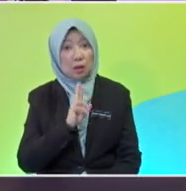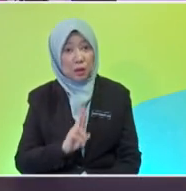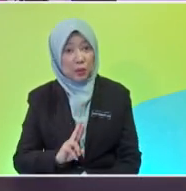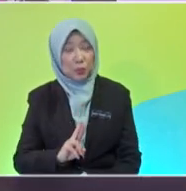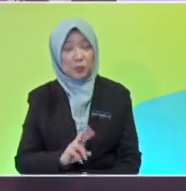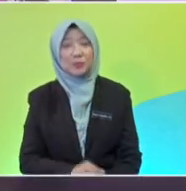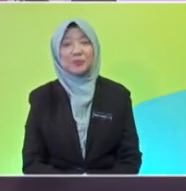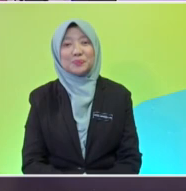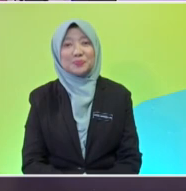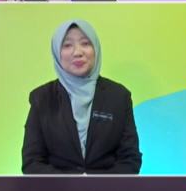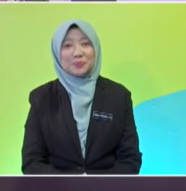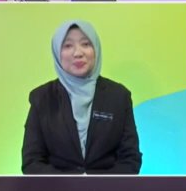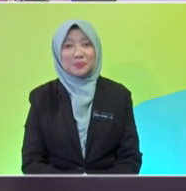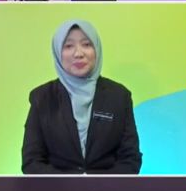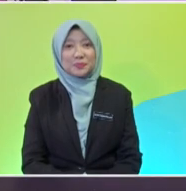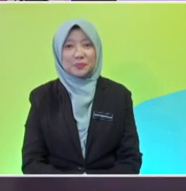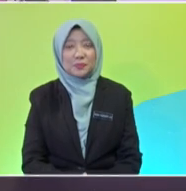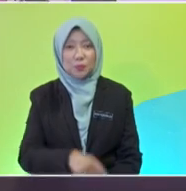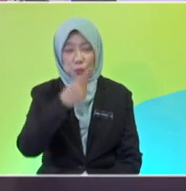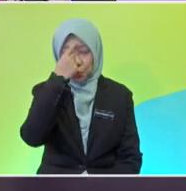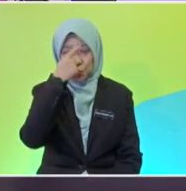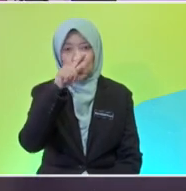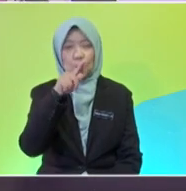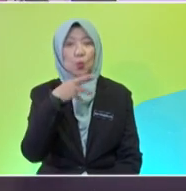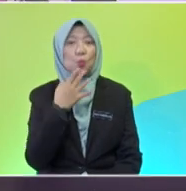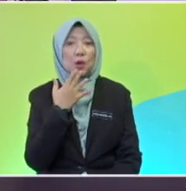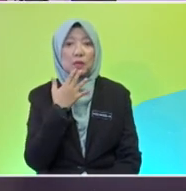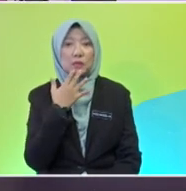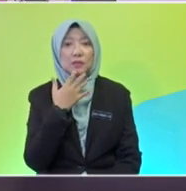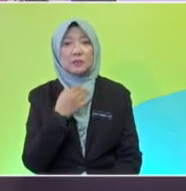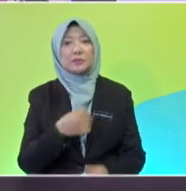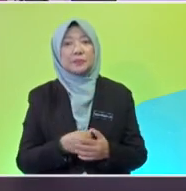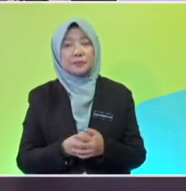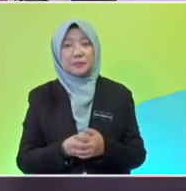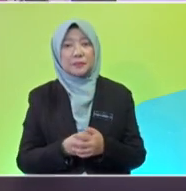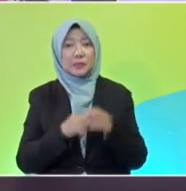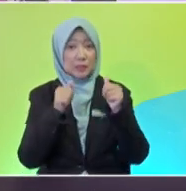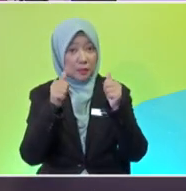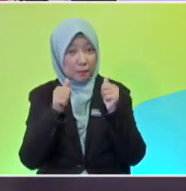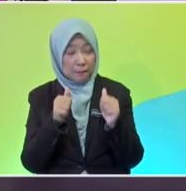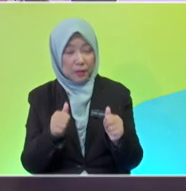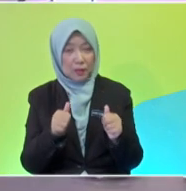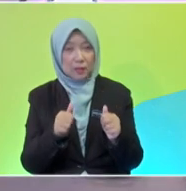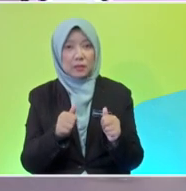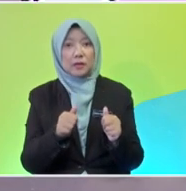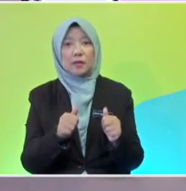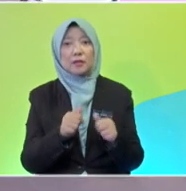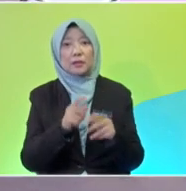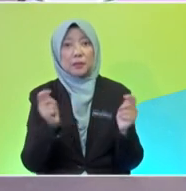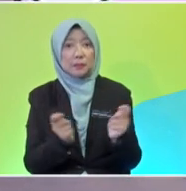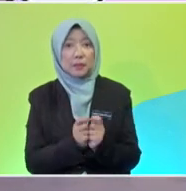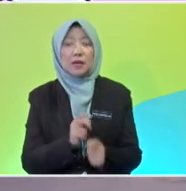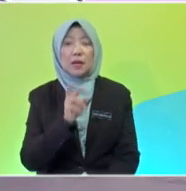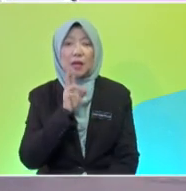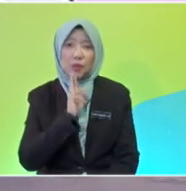sepatunya Baiklah untuk polwannya keren di larut dalam air dia akan berada di sini sih gu Oke